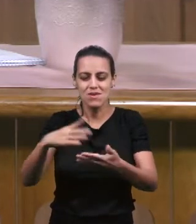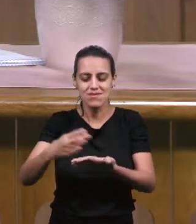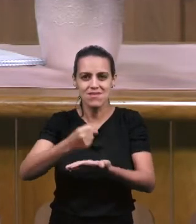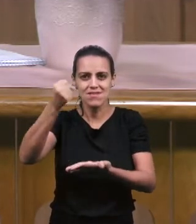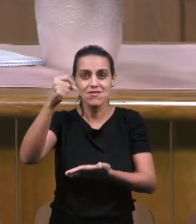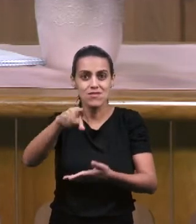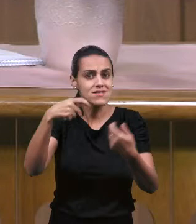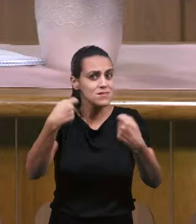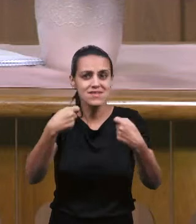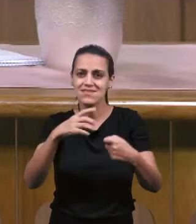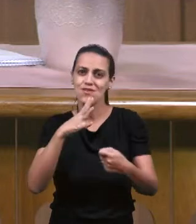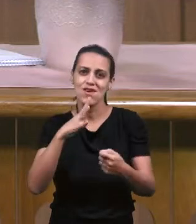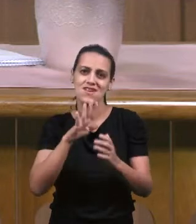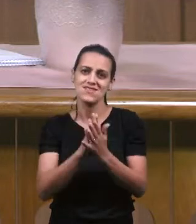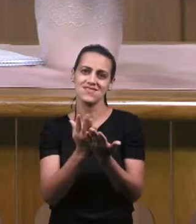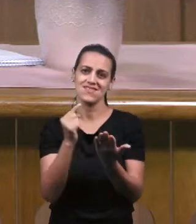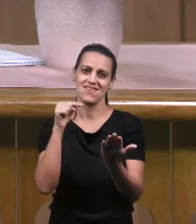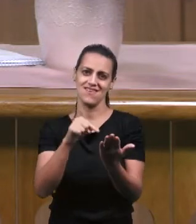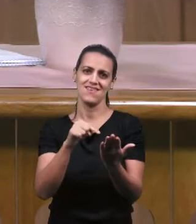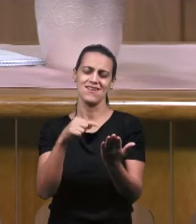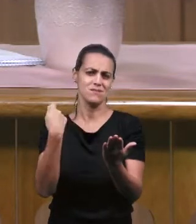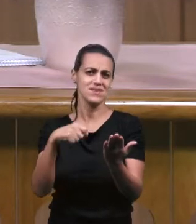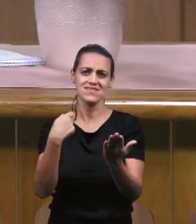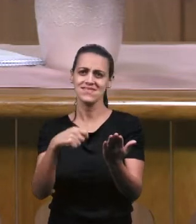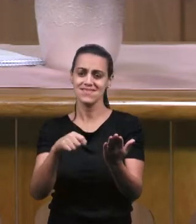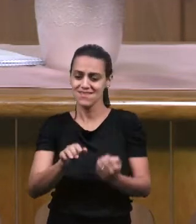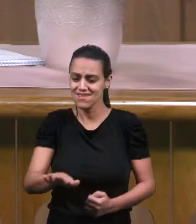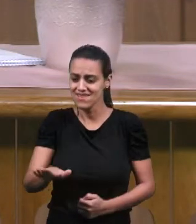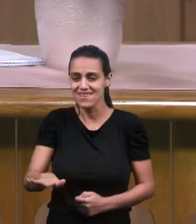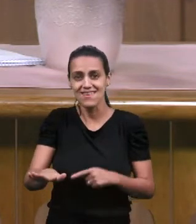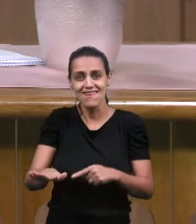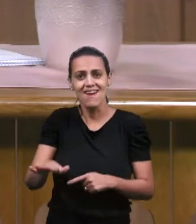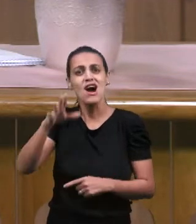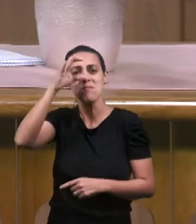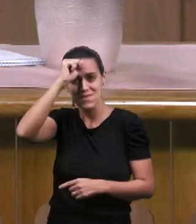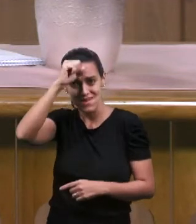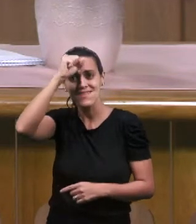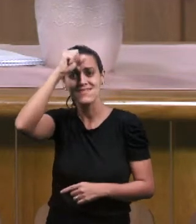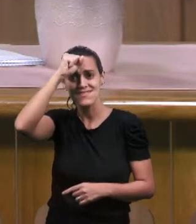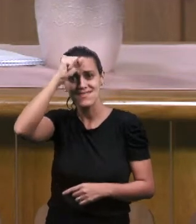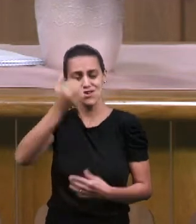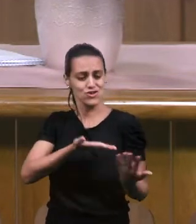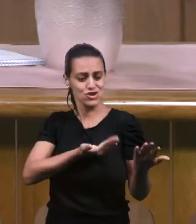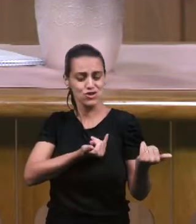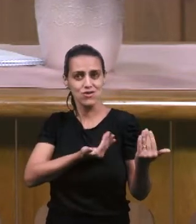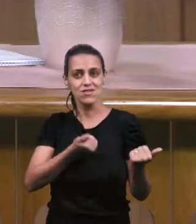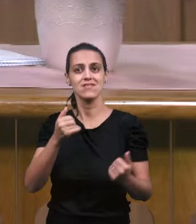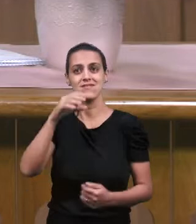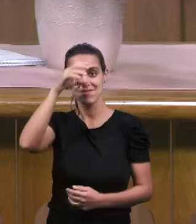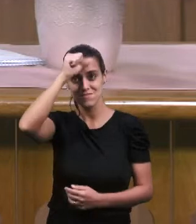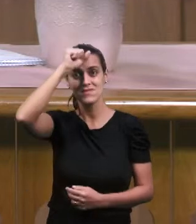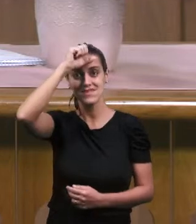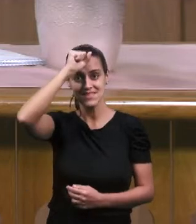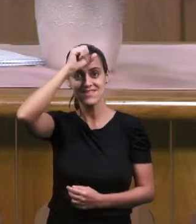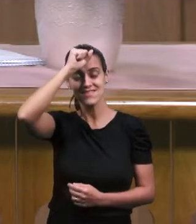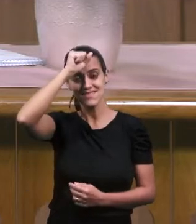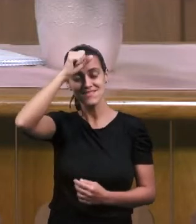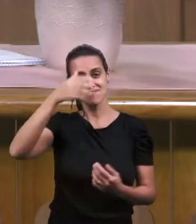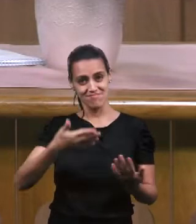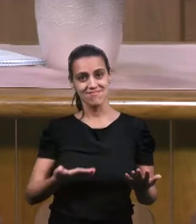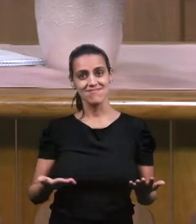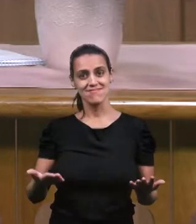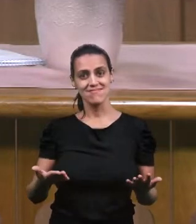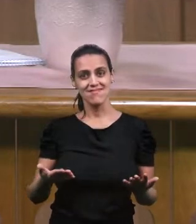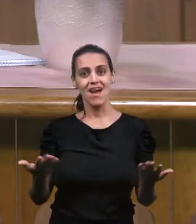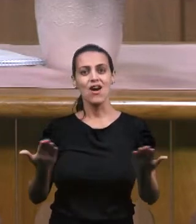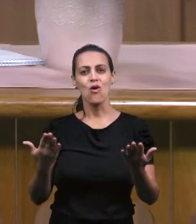son Église pour l'enlèvement. Donc, vous avez besoin de connaître la parole. Les enfants sont en train d'apprendre, les jeunes apprennent.